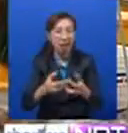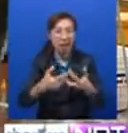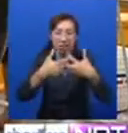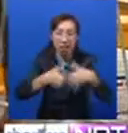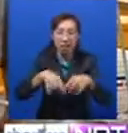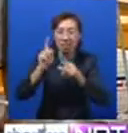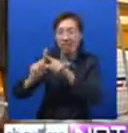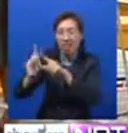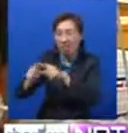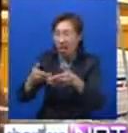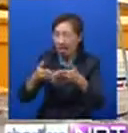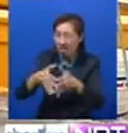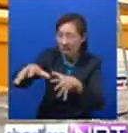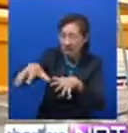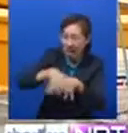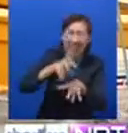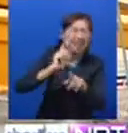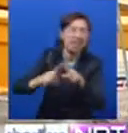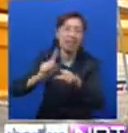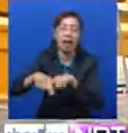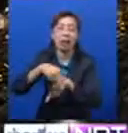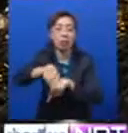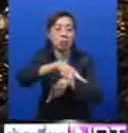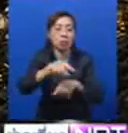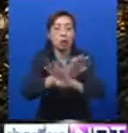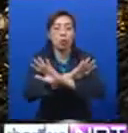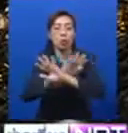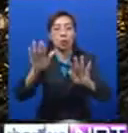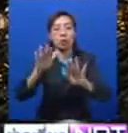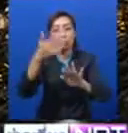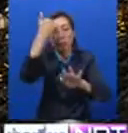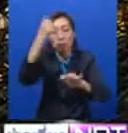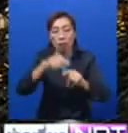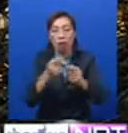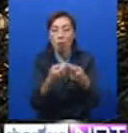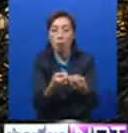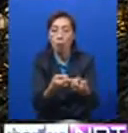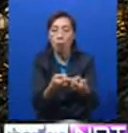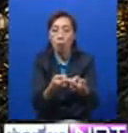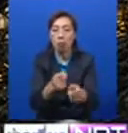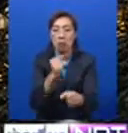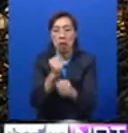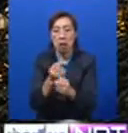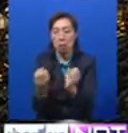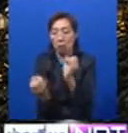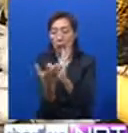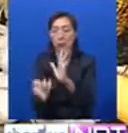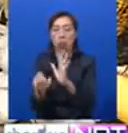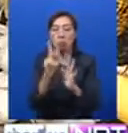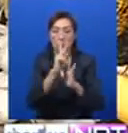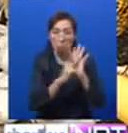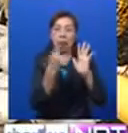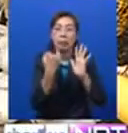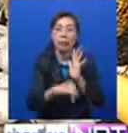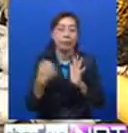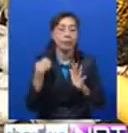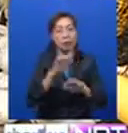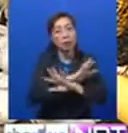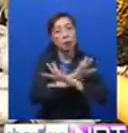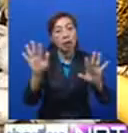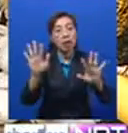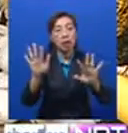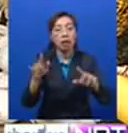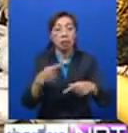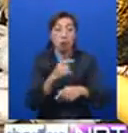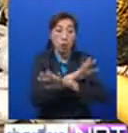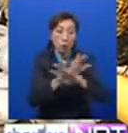พงพางเรือกระตักปั่นไฟพวกนี้เนี่ยนะคะซึ่งถือว่าเป็นการทำประมงที่ผิดกฎหมายก็เลิกแล้วก็ทำให้สัตว์ทะเลเนี่ยมีจ